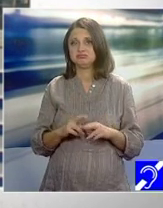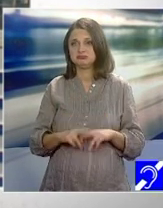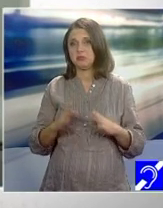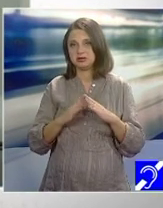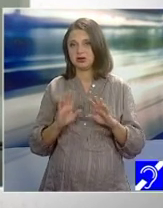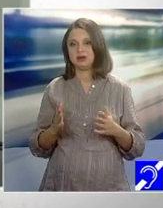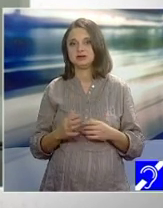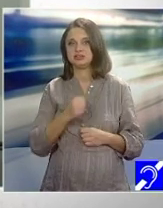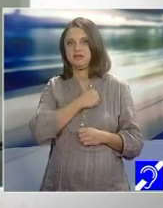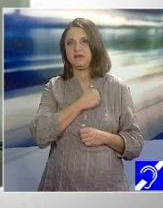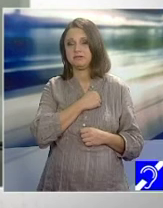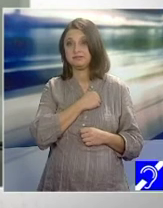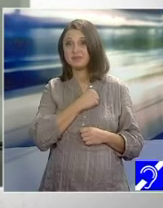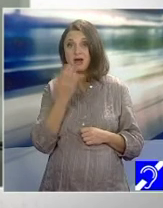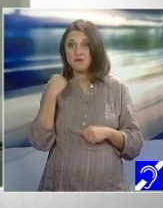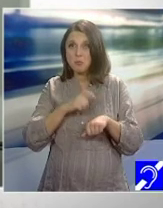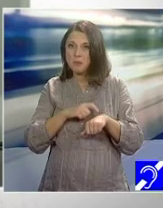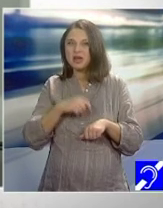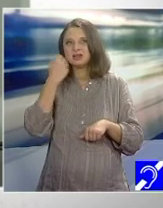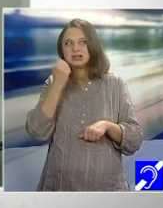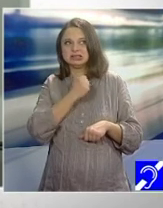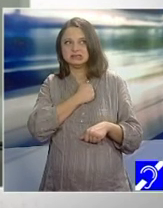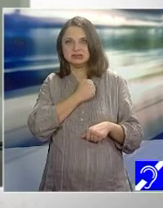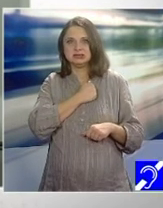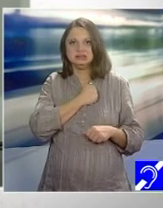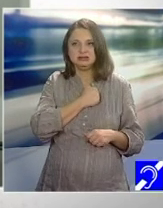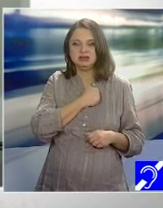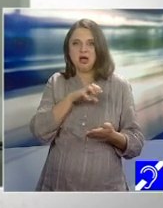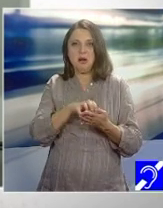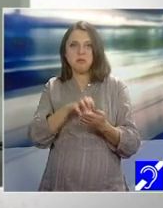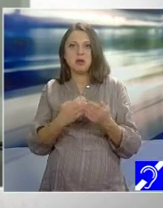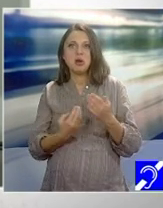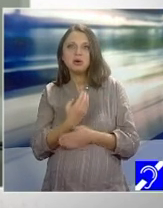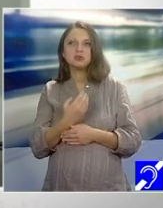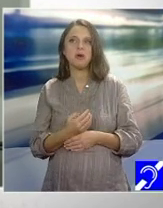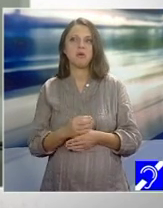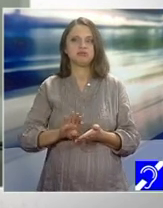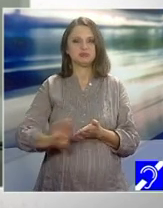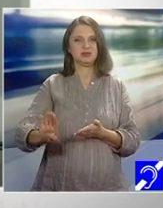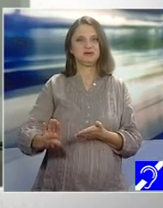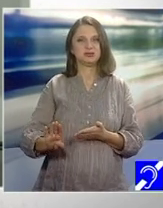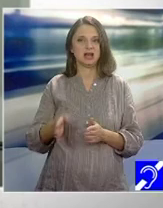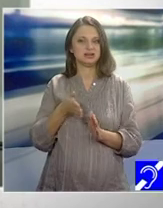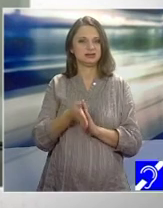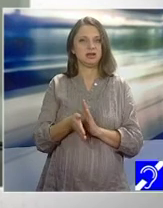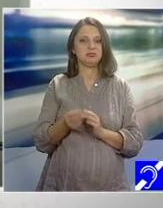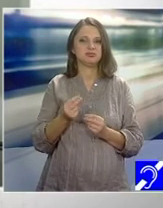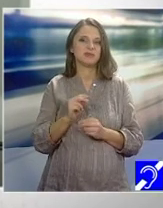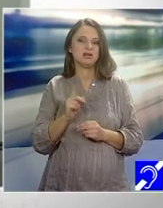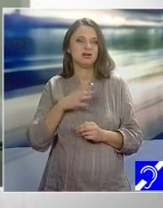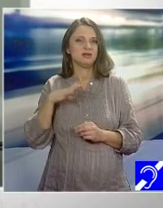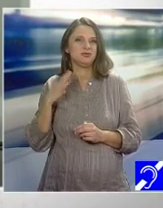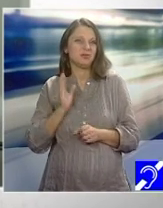care ți-a fost teamă de necunoscut, de anumite locuri în care ai refuzat anumite implicări și ai spus nu pot să